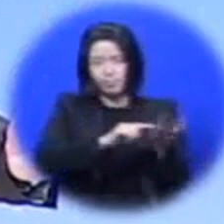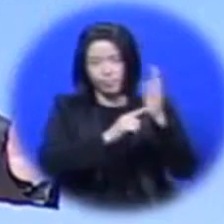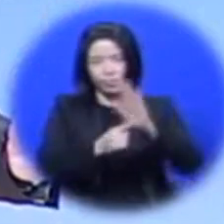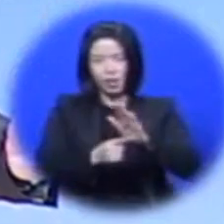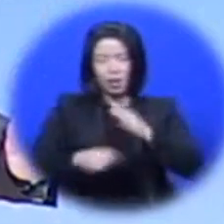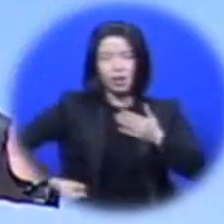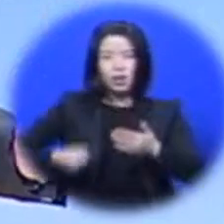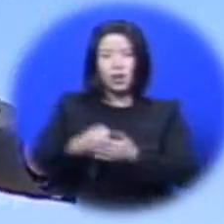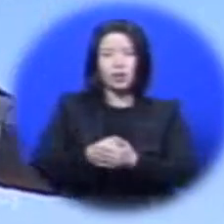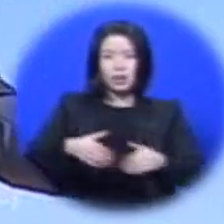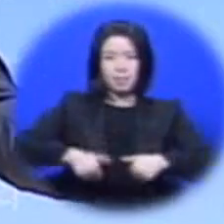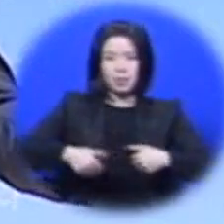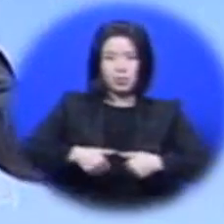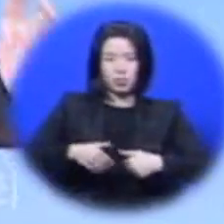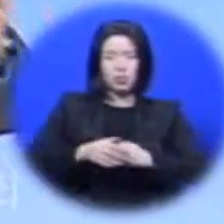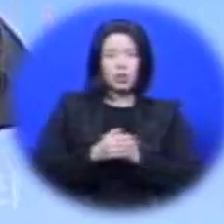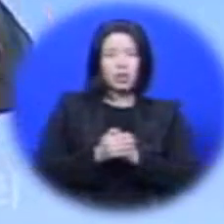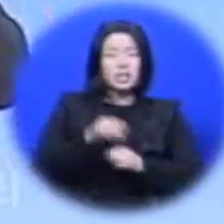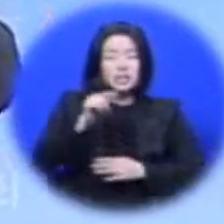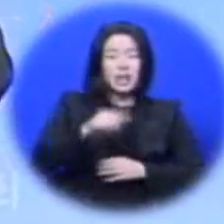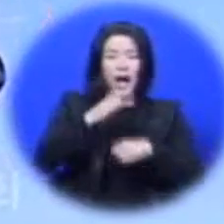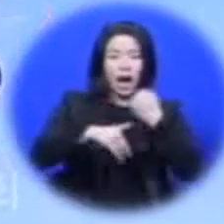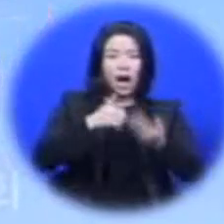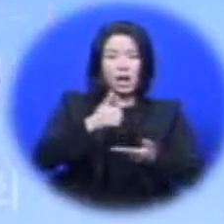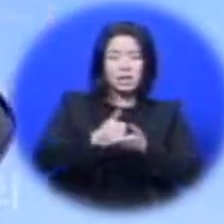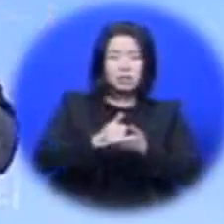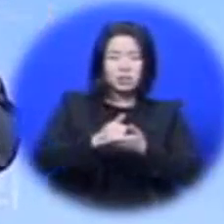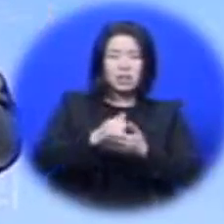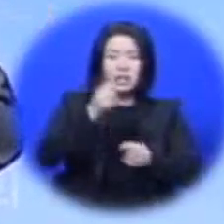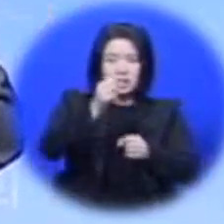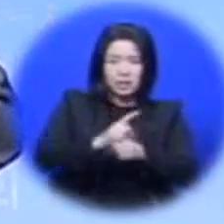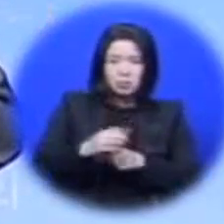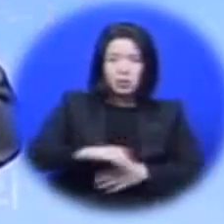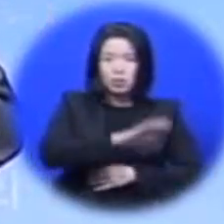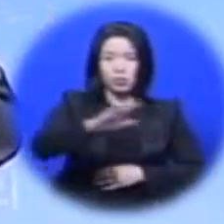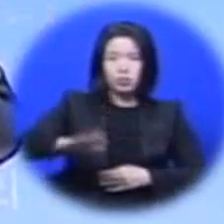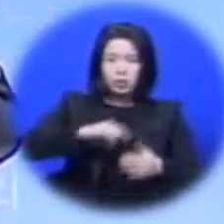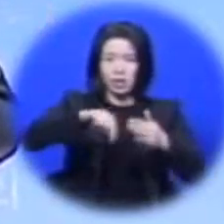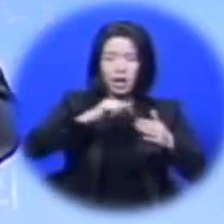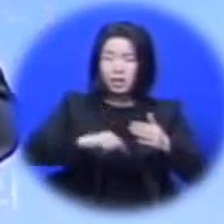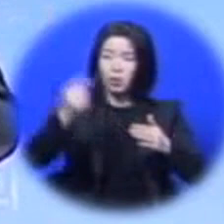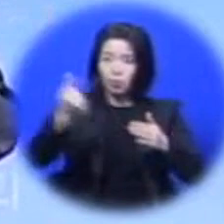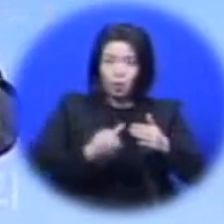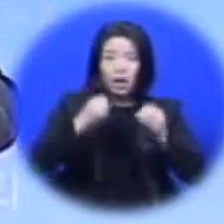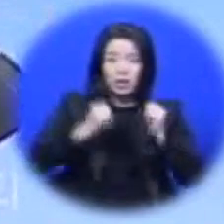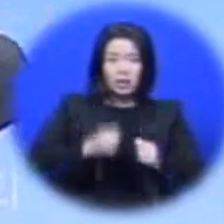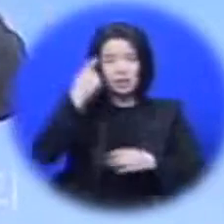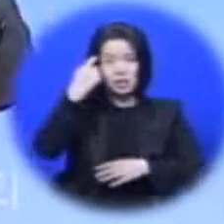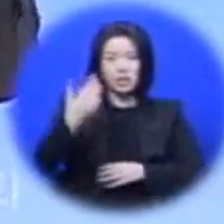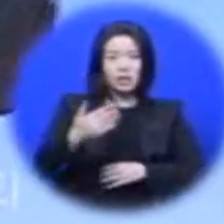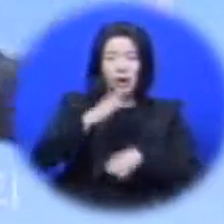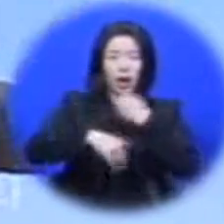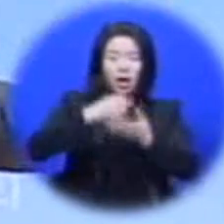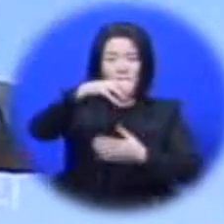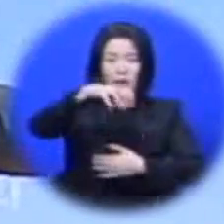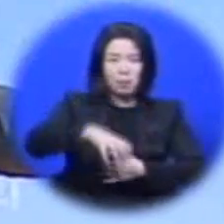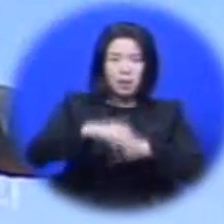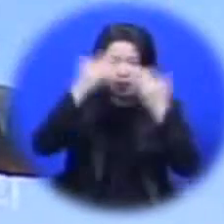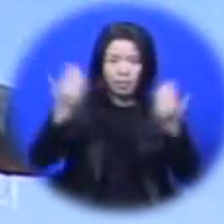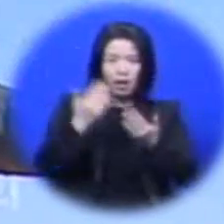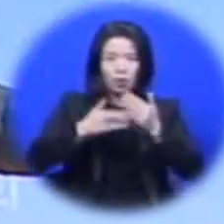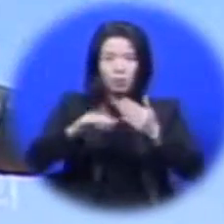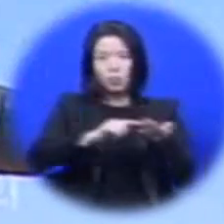합니다. 그건 하나님이 이미 우리 안에 와 계시잖아요. 하나님 앞에서는 다